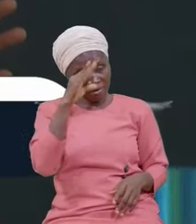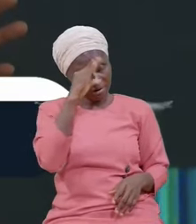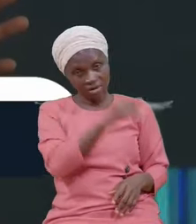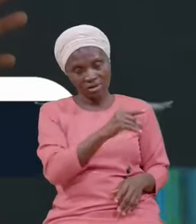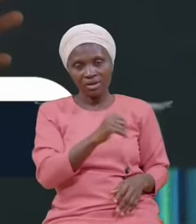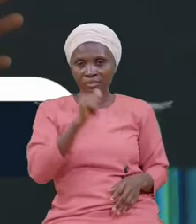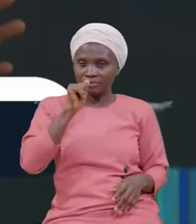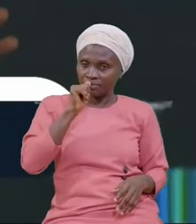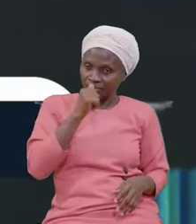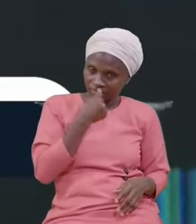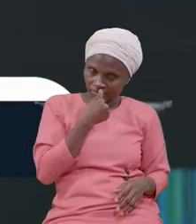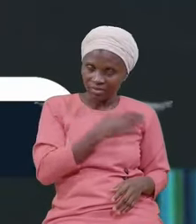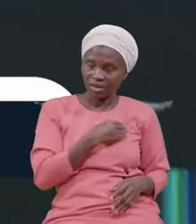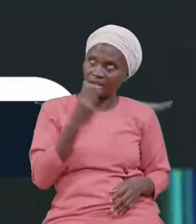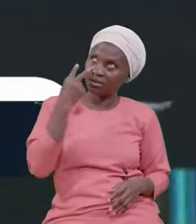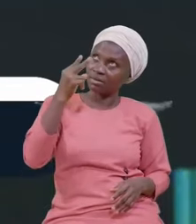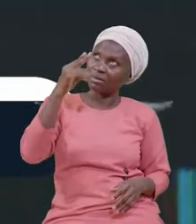ferme,